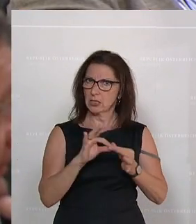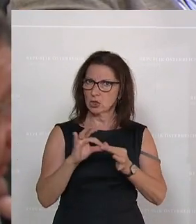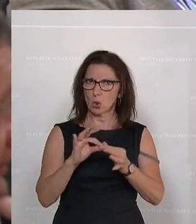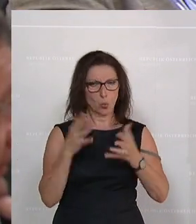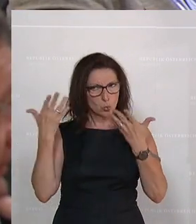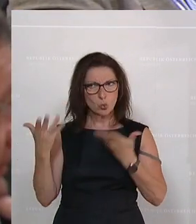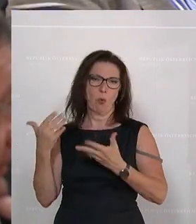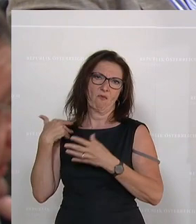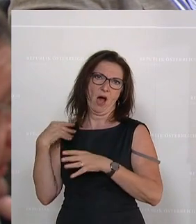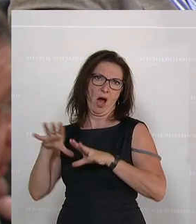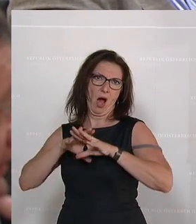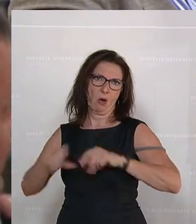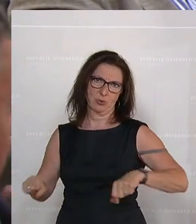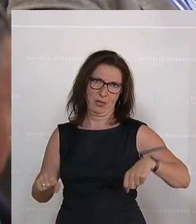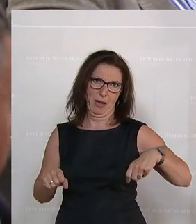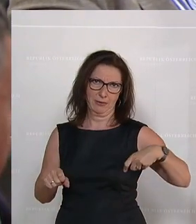vereinbart